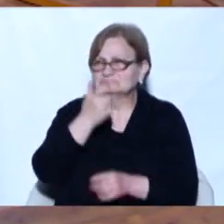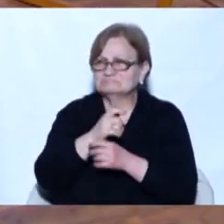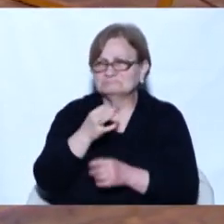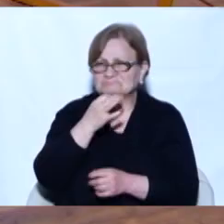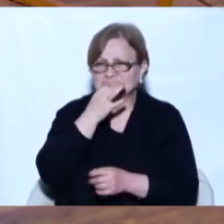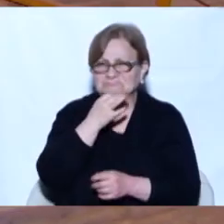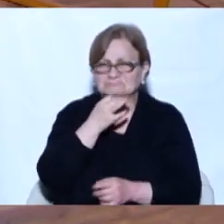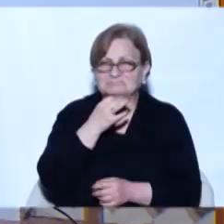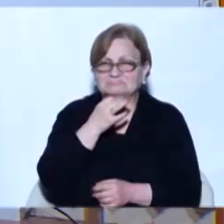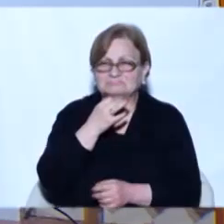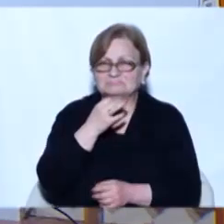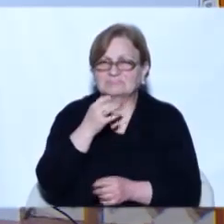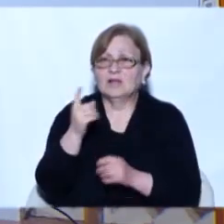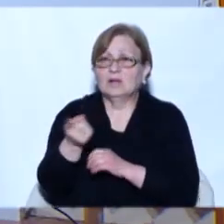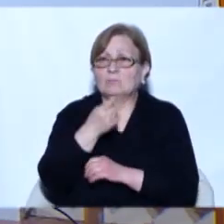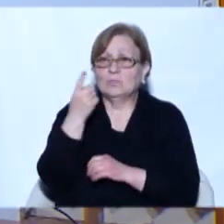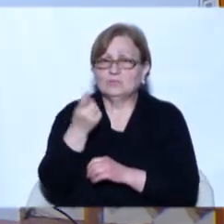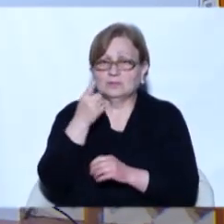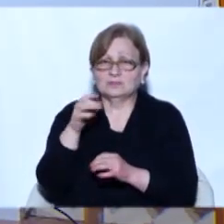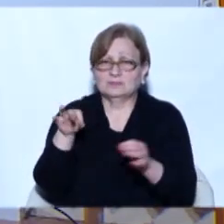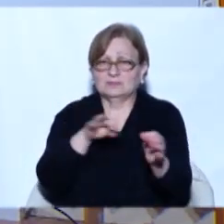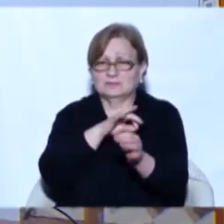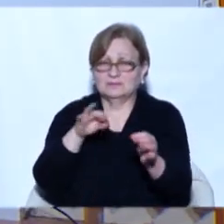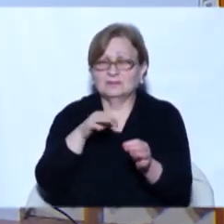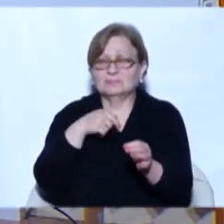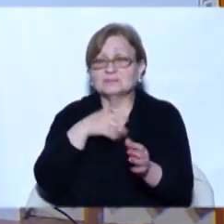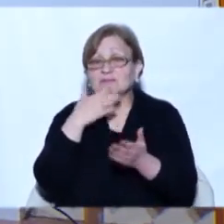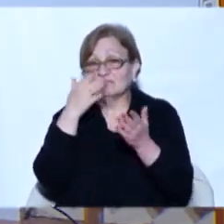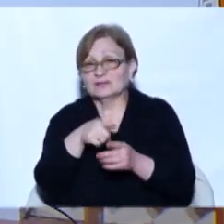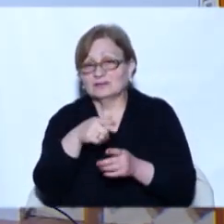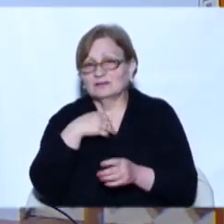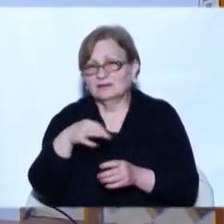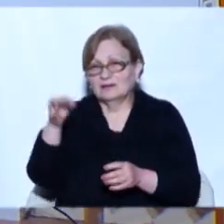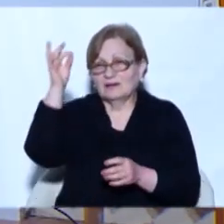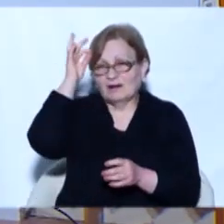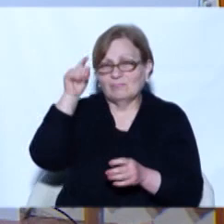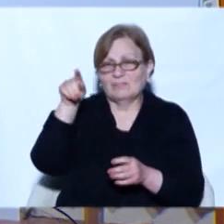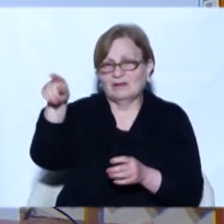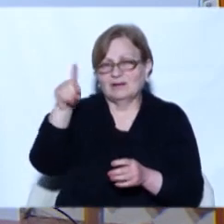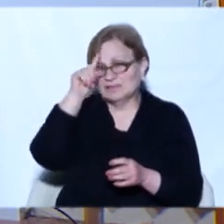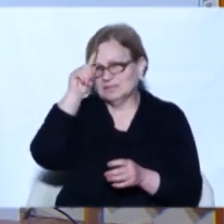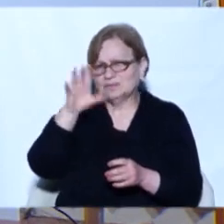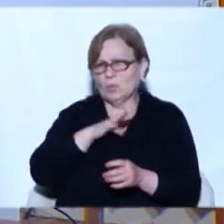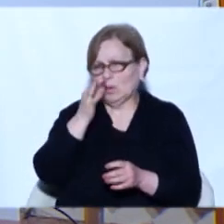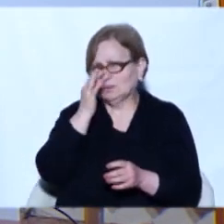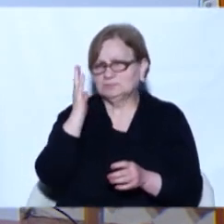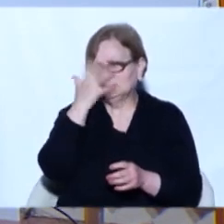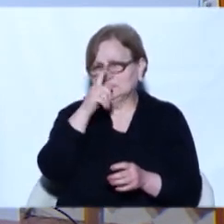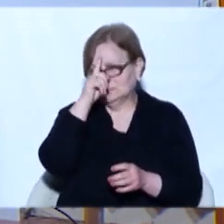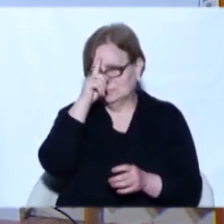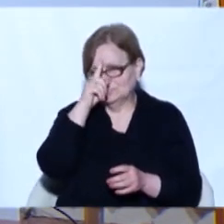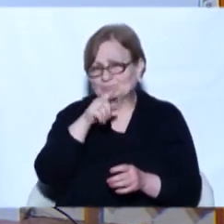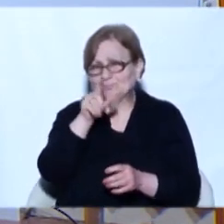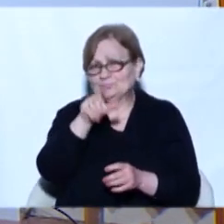ჩემთვის. Როდესაც მოხეტიალე მუსიკოსი ოლილე წავიკითხე, მე გამახსენდა ერთი ფერადკანიანი ბიჭი. Მართალია,